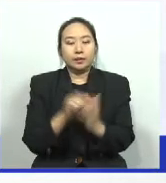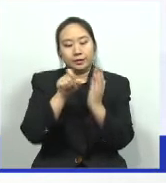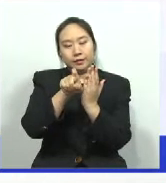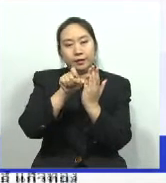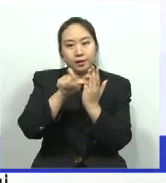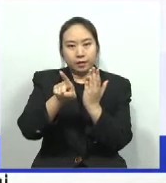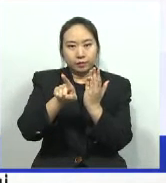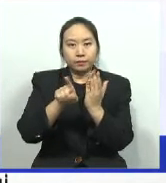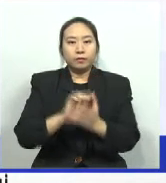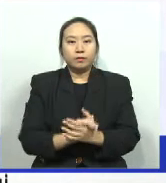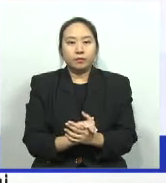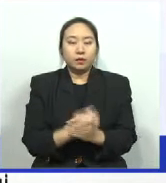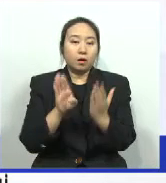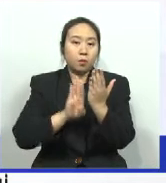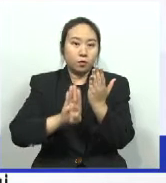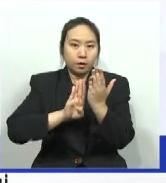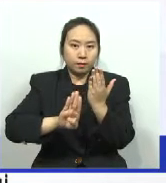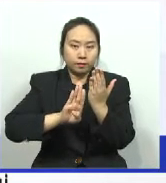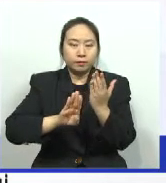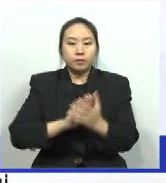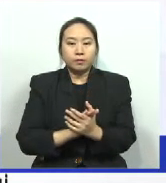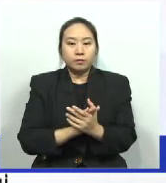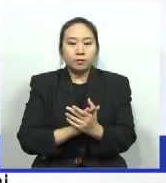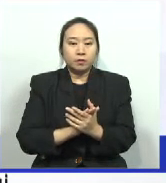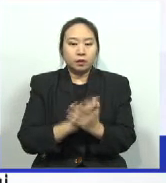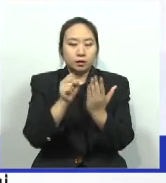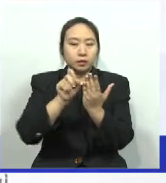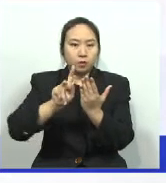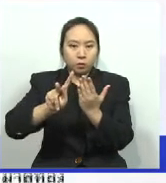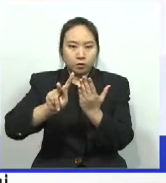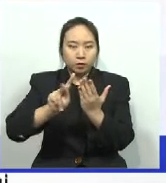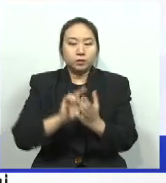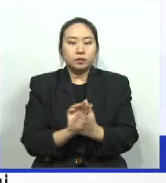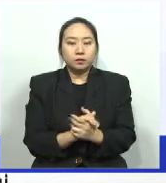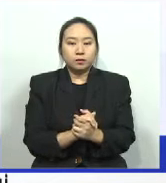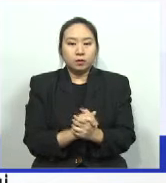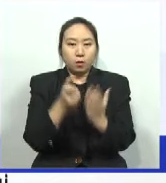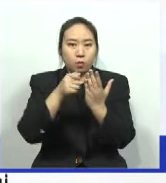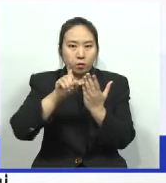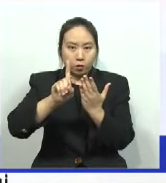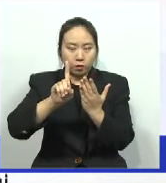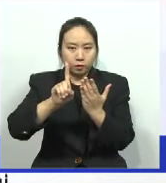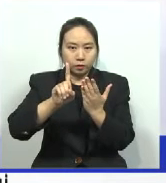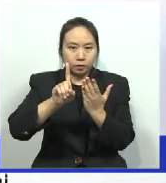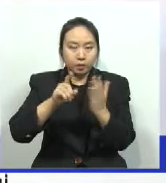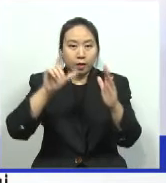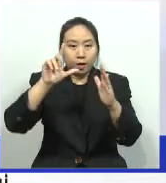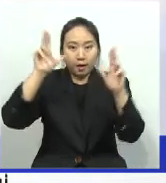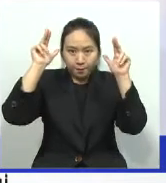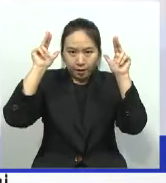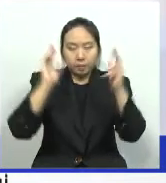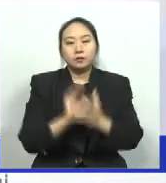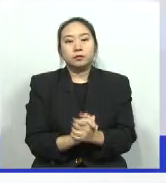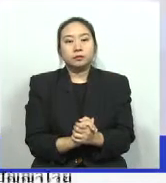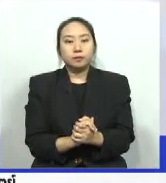กษบุรีรัมย์สกลนครอุดรลำปางนะ